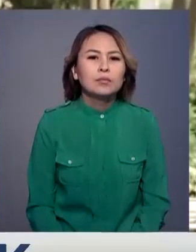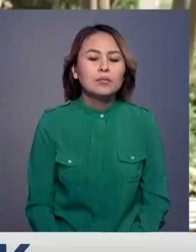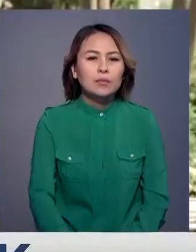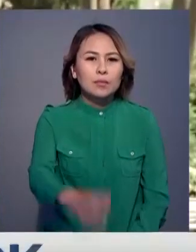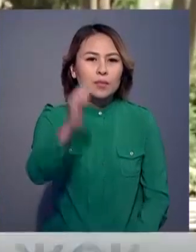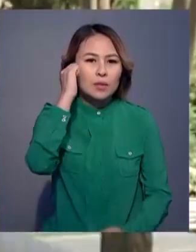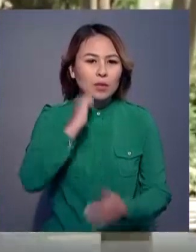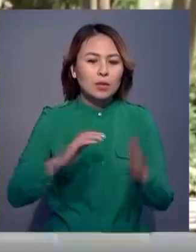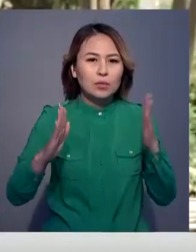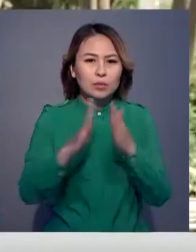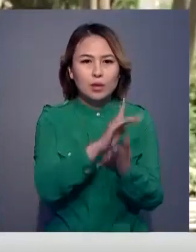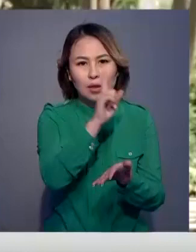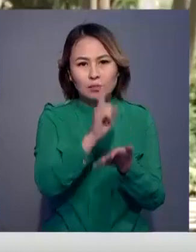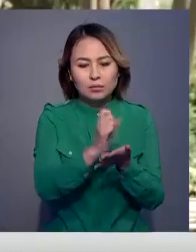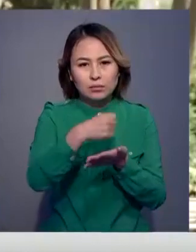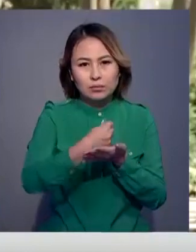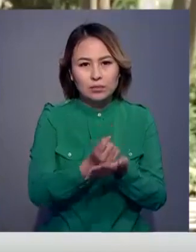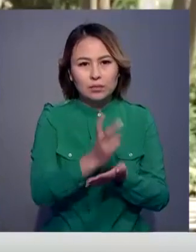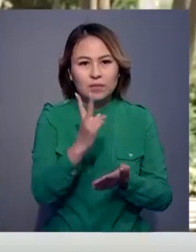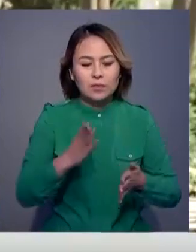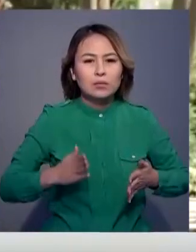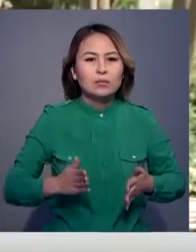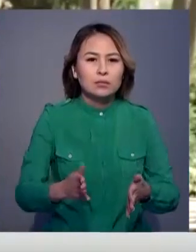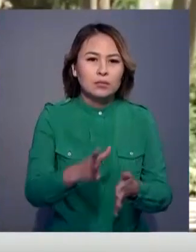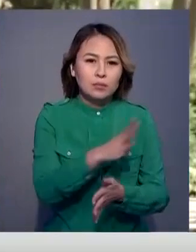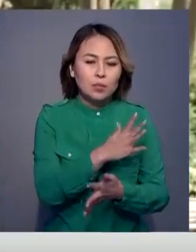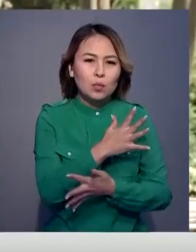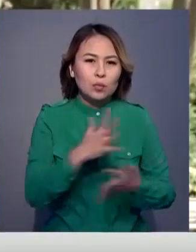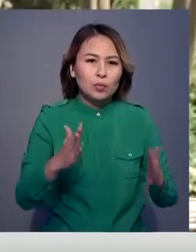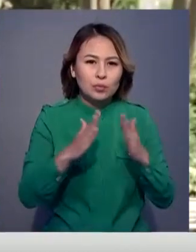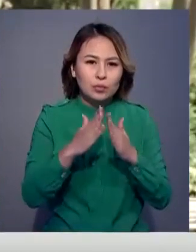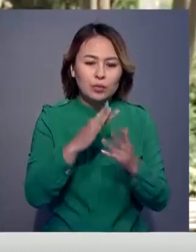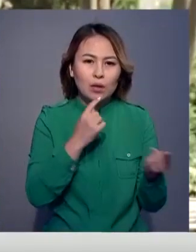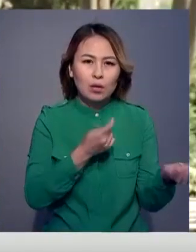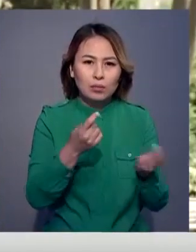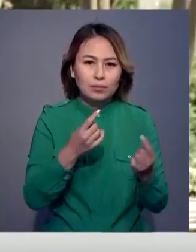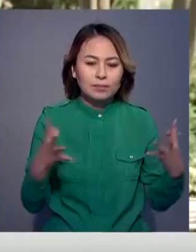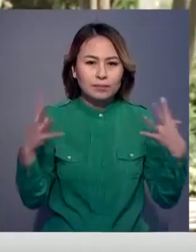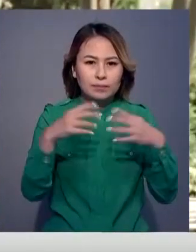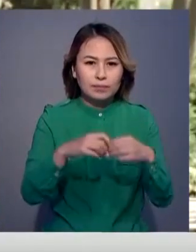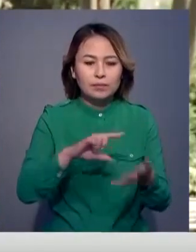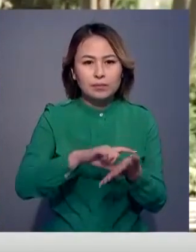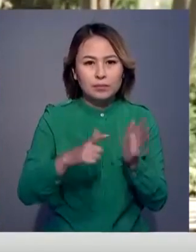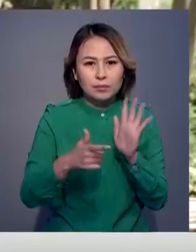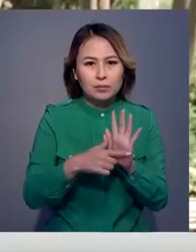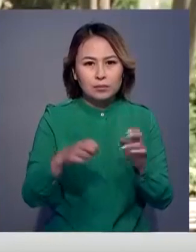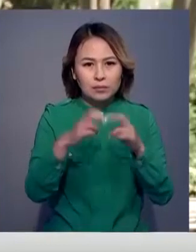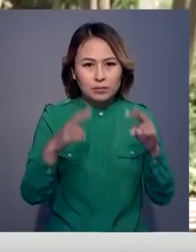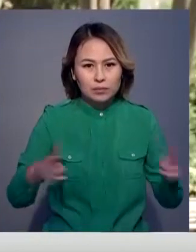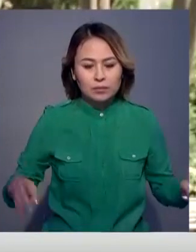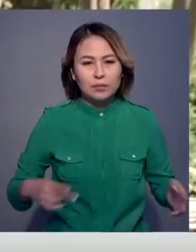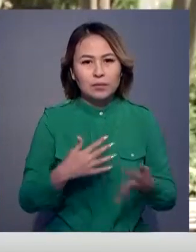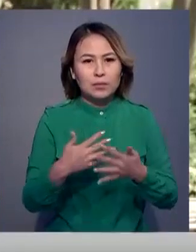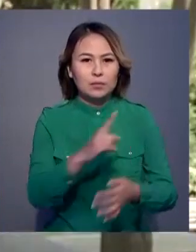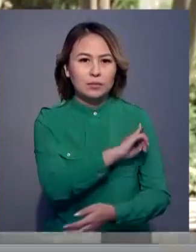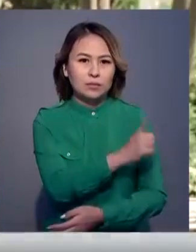үйлерді бекіту міндеті тұр. Мұны екі жолмен шешуге болады. Көне үйлерге қауіпсіздік бөлмелерін қосып, ал ғимараттың өзін бетон құрылымдарымен